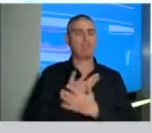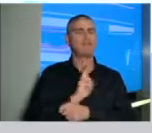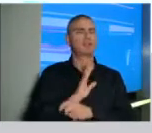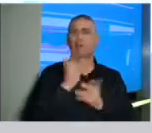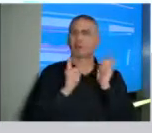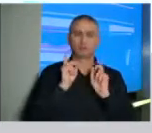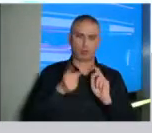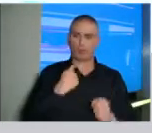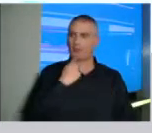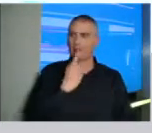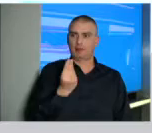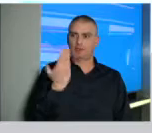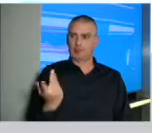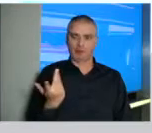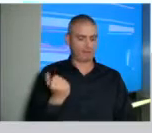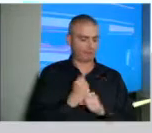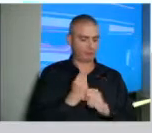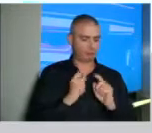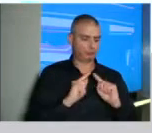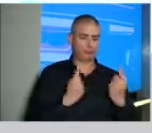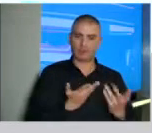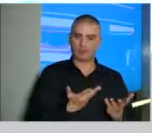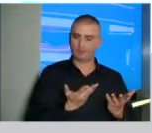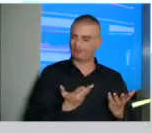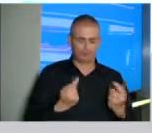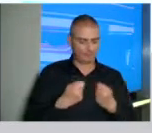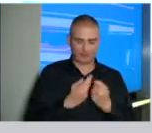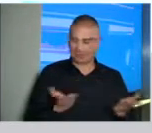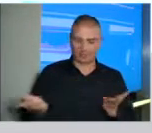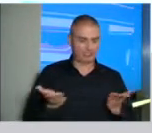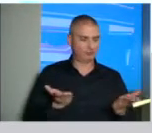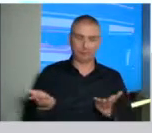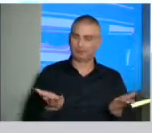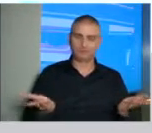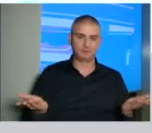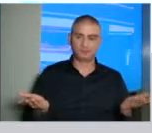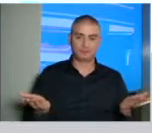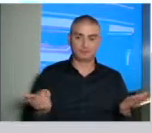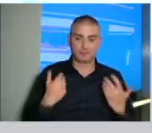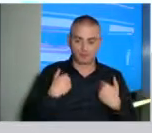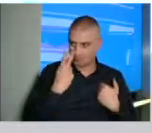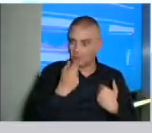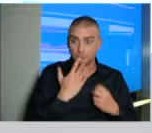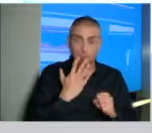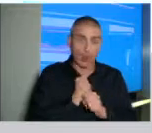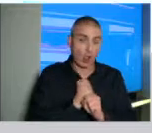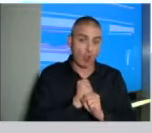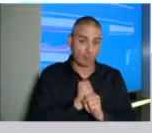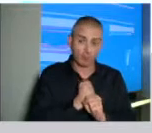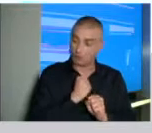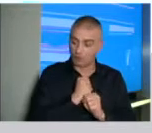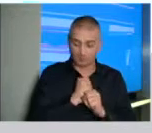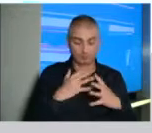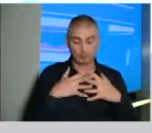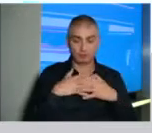אנשים יכולים להגיד דבר אחד, לעשות דבר אחר, שום קשר בין הדברים שהם עושים, אנחנו רואים שזה עובד. זה עובד